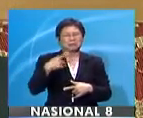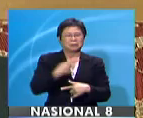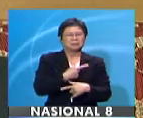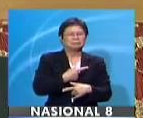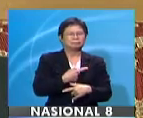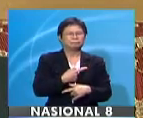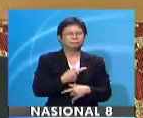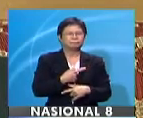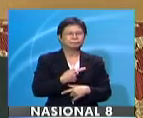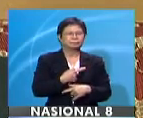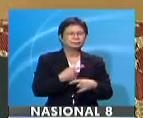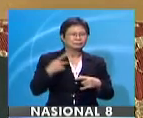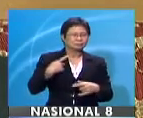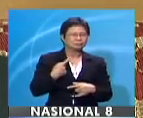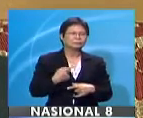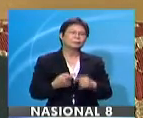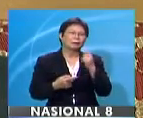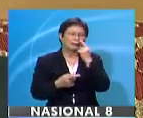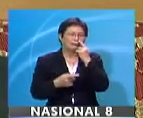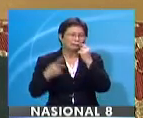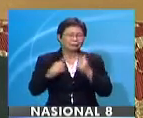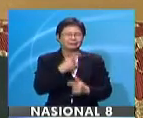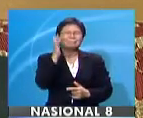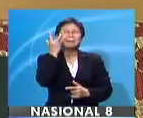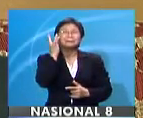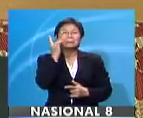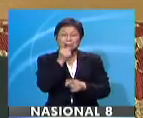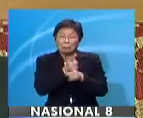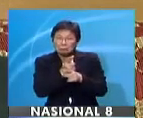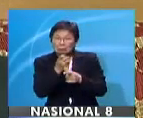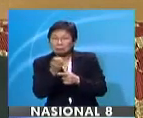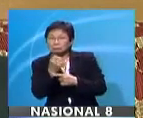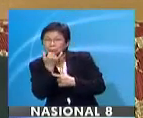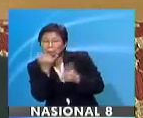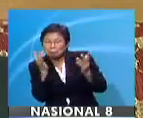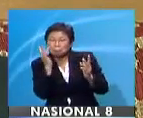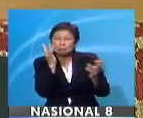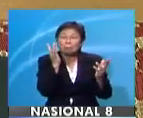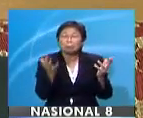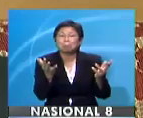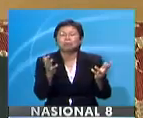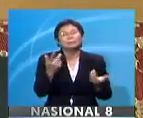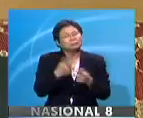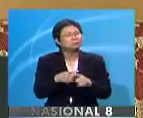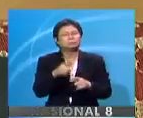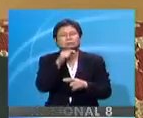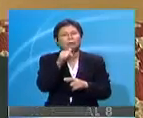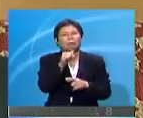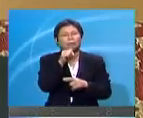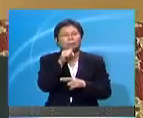apa ni kajian yang sepenuhnya dan kita tak pasti betul ke tak betul jadi kita katakan